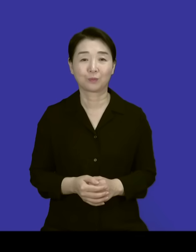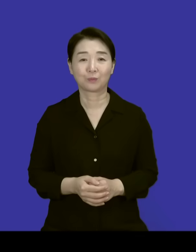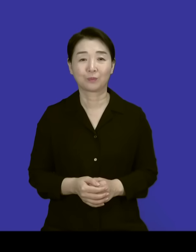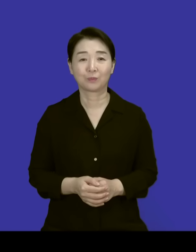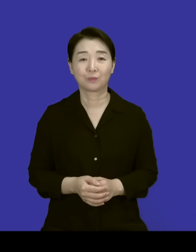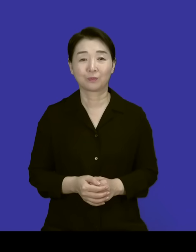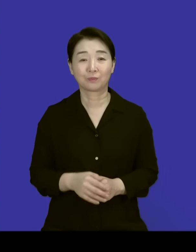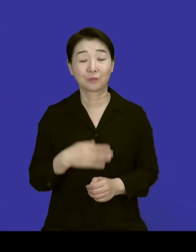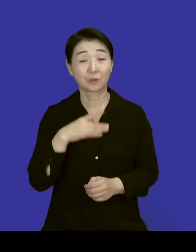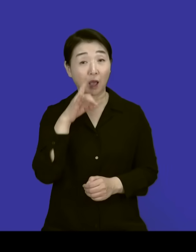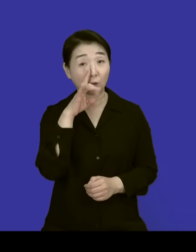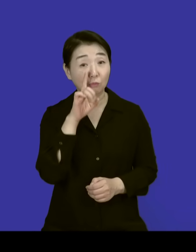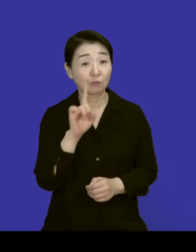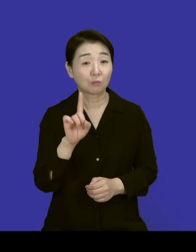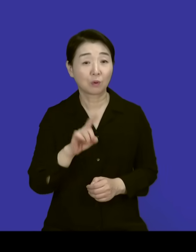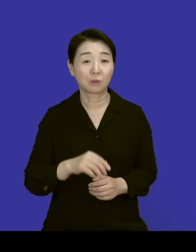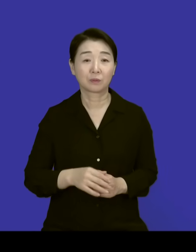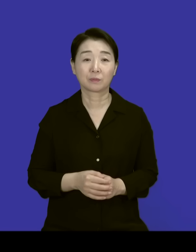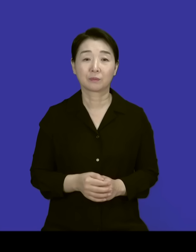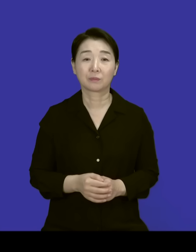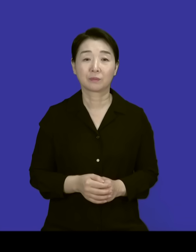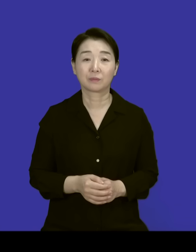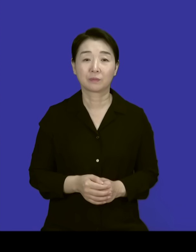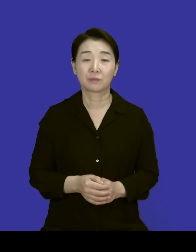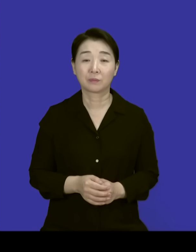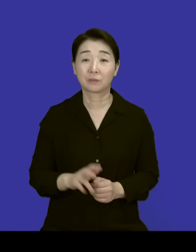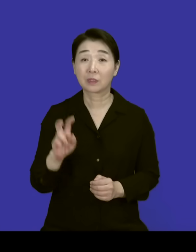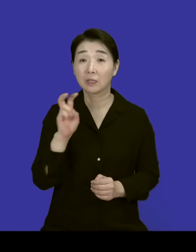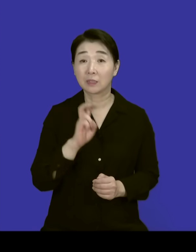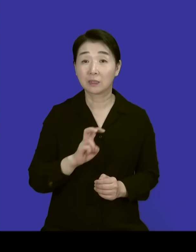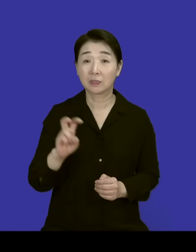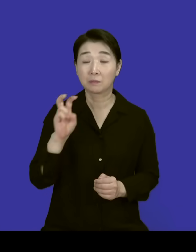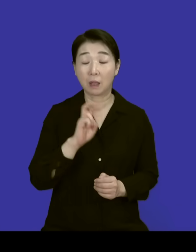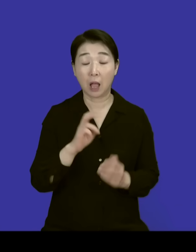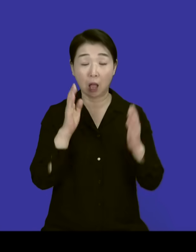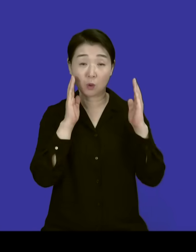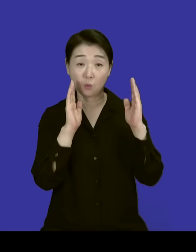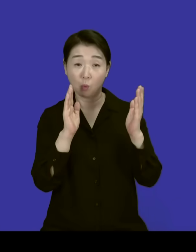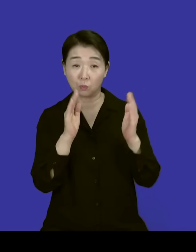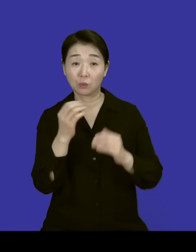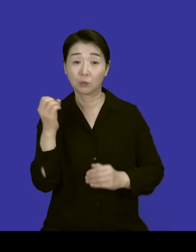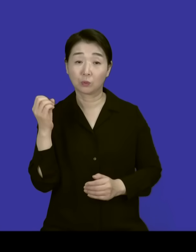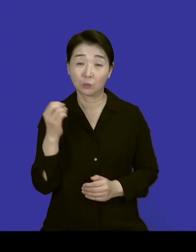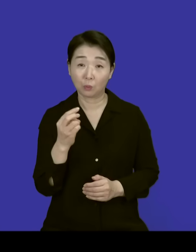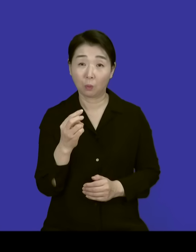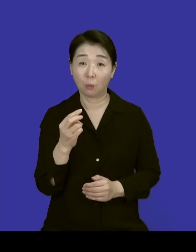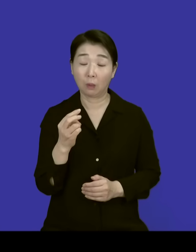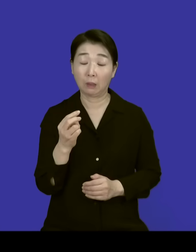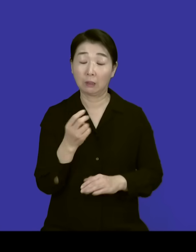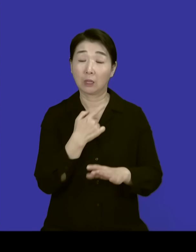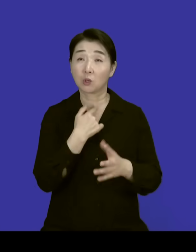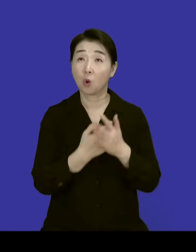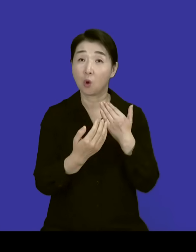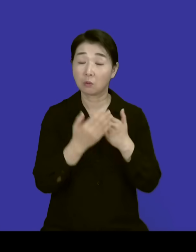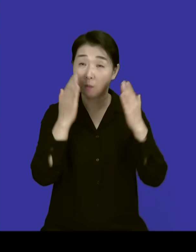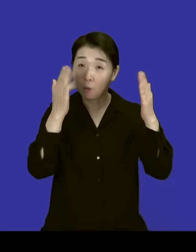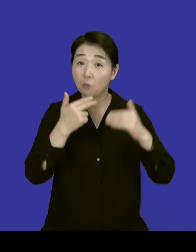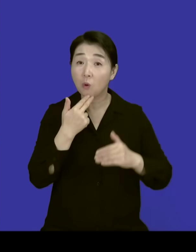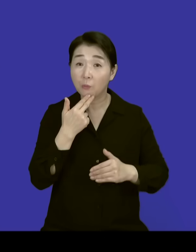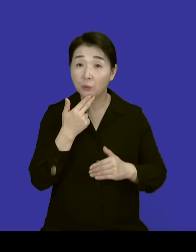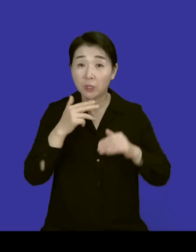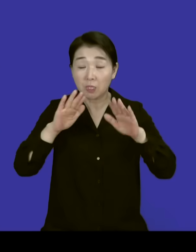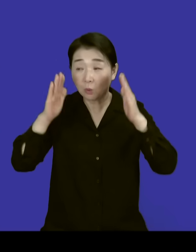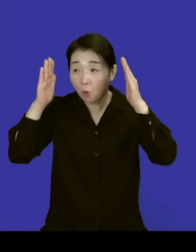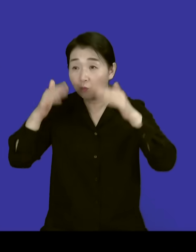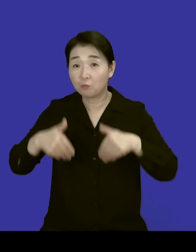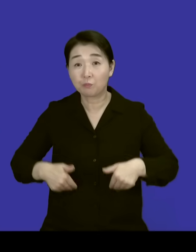근데 한 가지 궁금한 게 원래 어떤 이제 음악적으로 공부하거나 이렇게 따로 쌓아둔 게 없었는데 아 이제